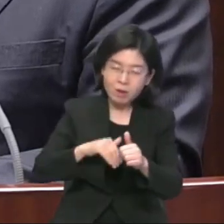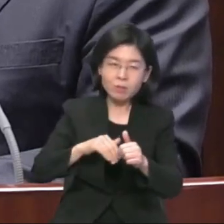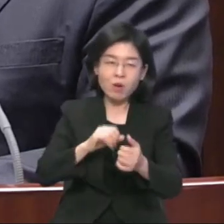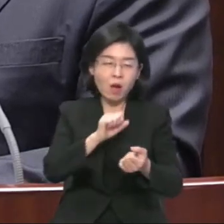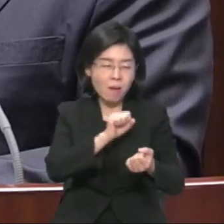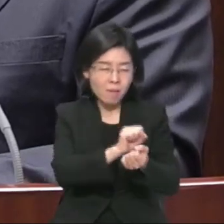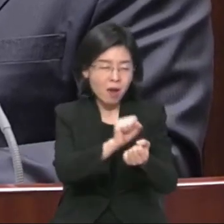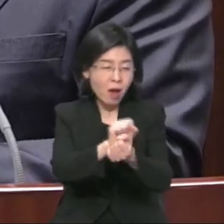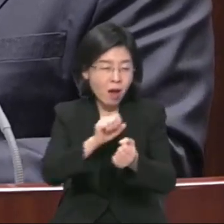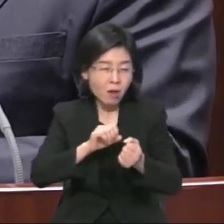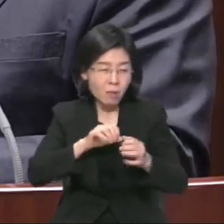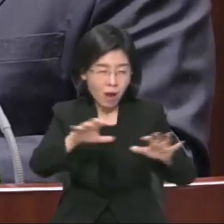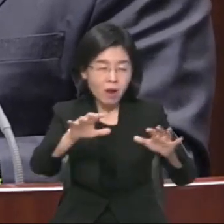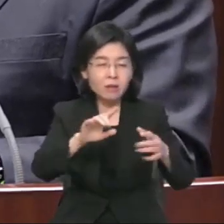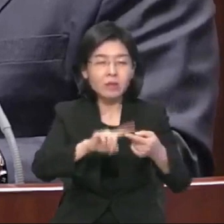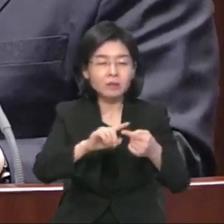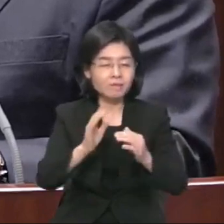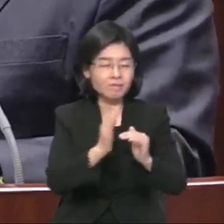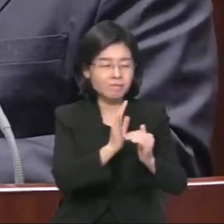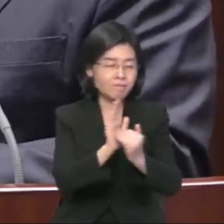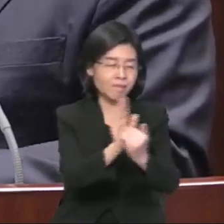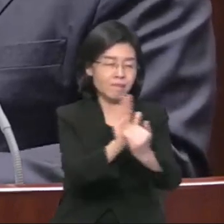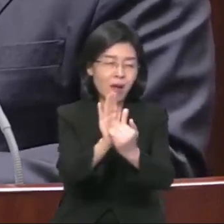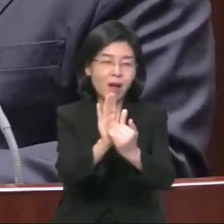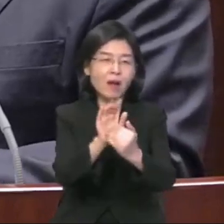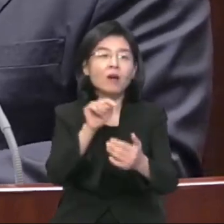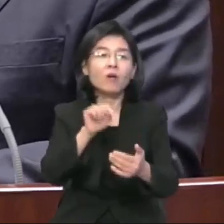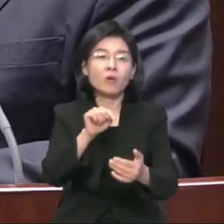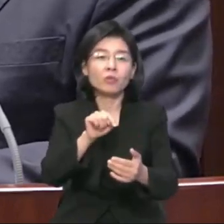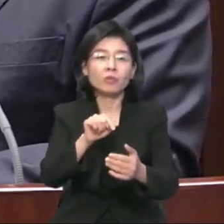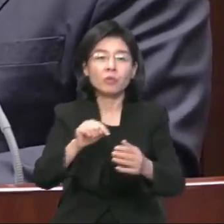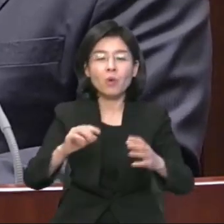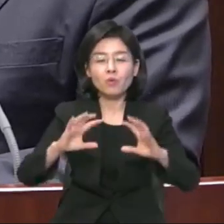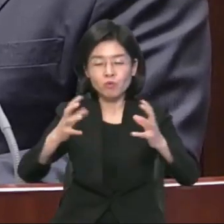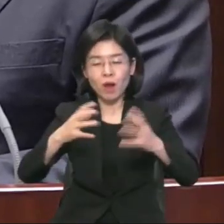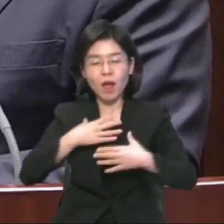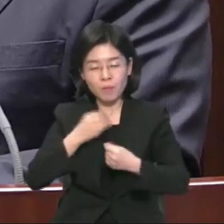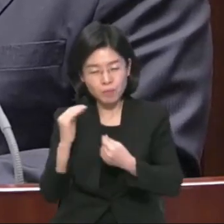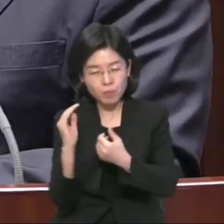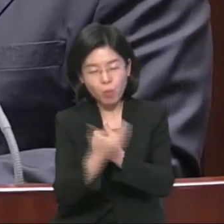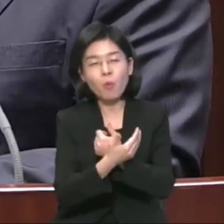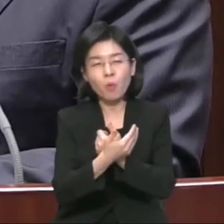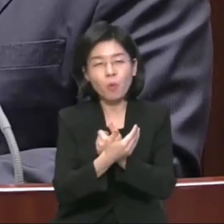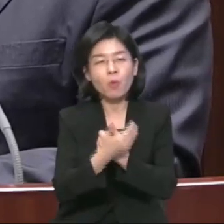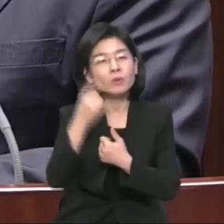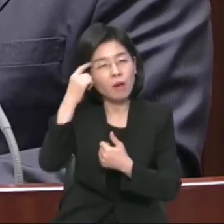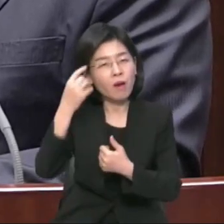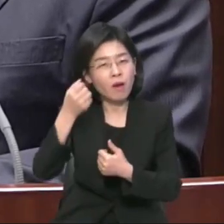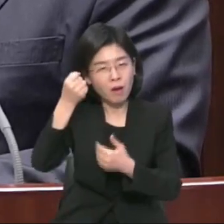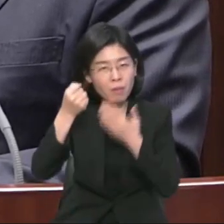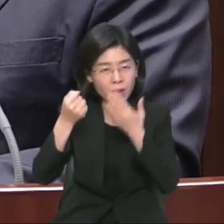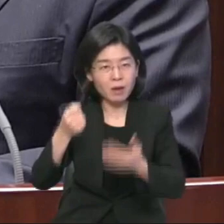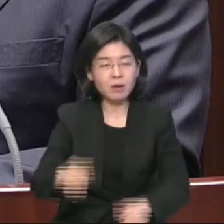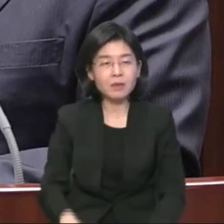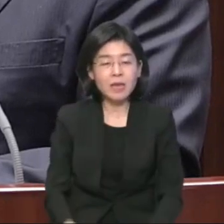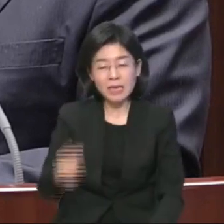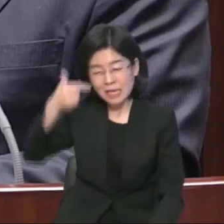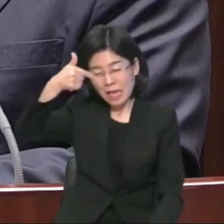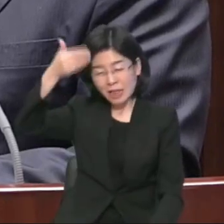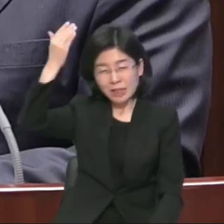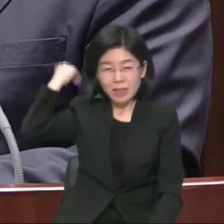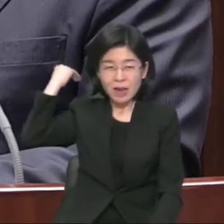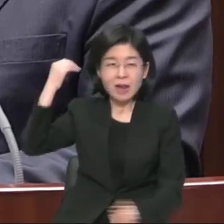안보의 영역이 굉장히 넓어졌다 이렇게 저는 생각을 하고 있습니다. 그래서 옛날식의 안보 개념